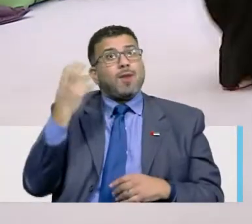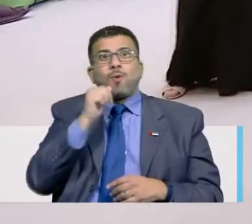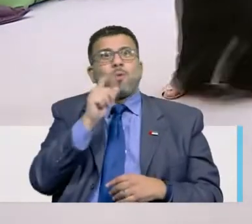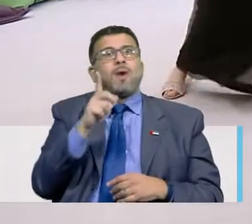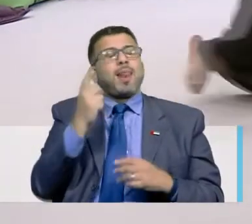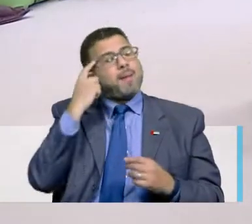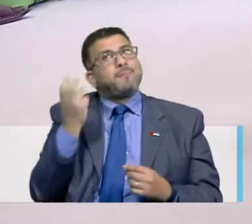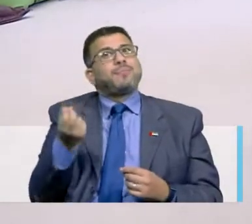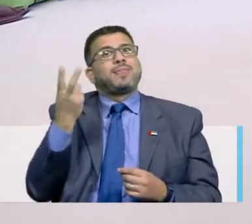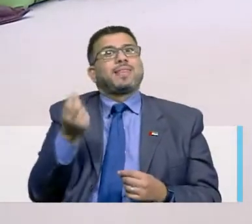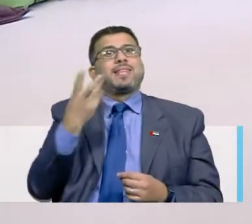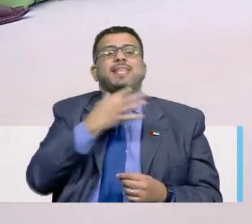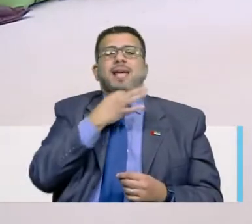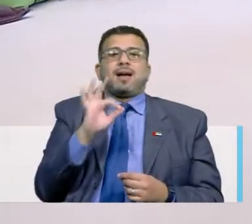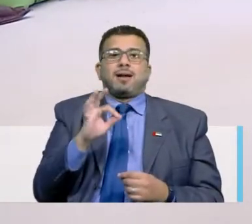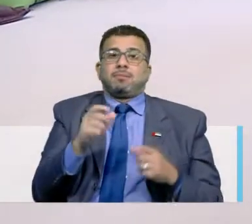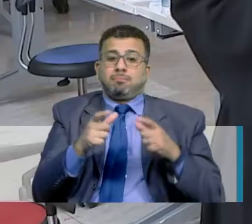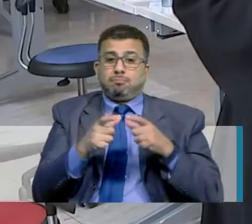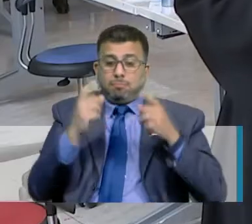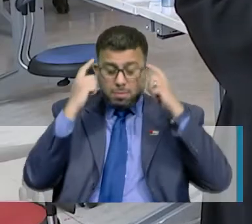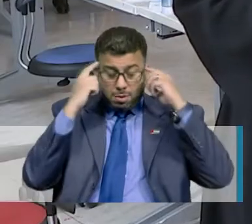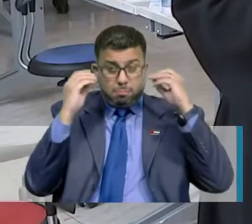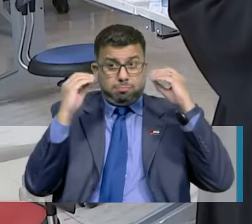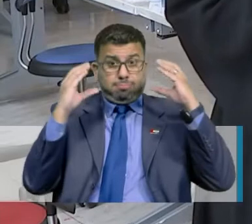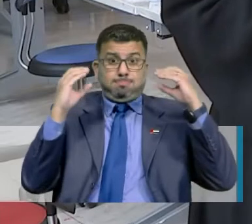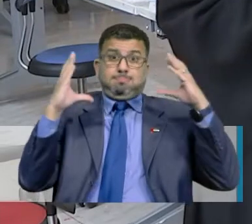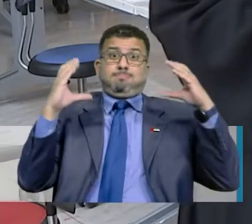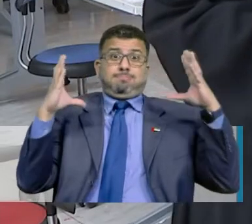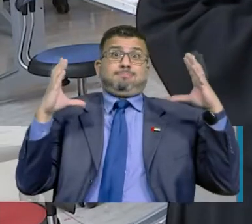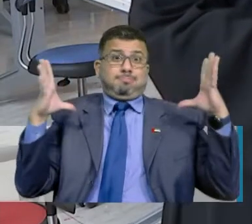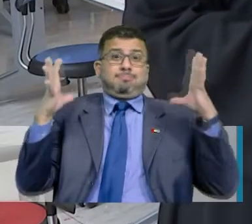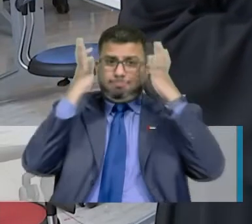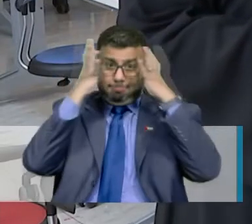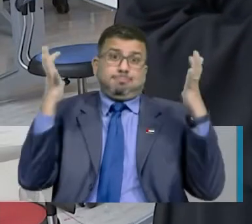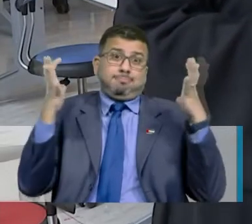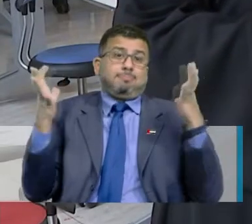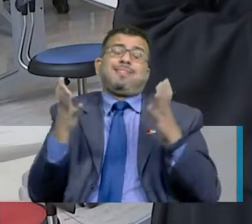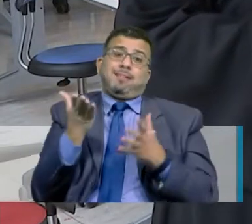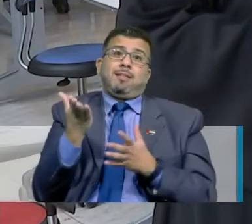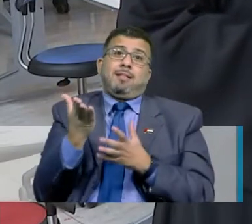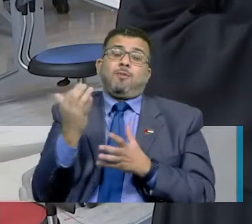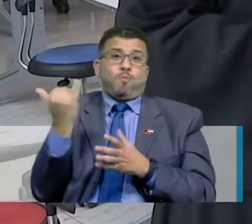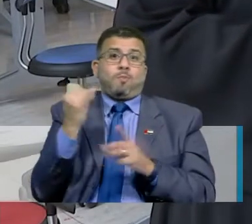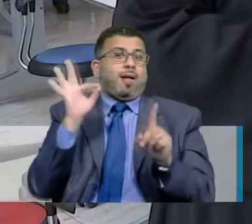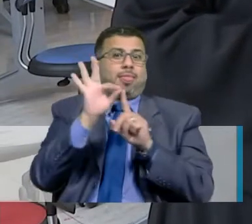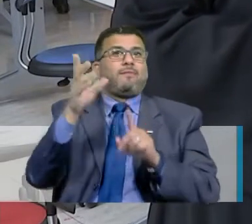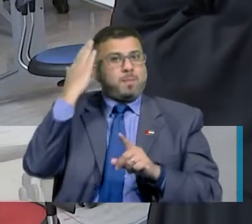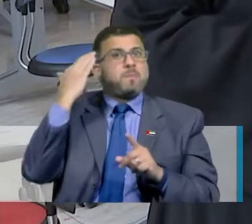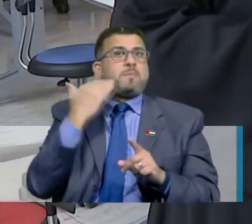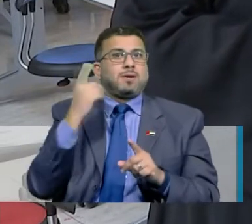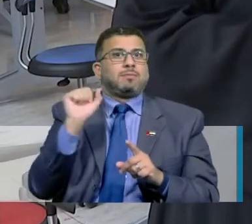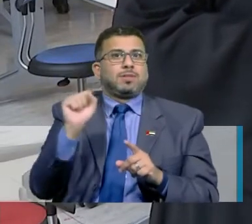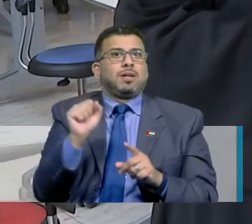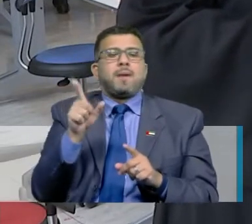3. توسيع مدارك الفتيات وتحفيز الإبداع لديهن أهداف يعمل عليها